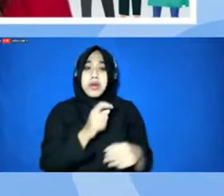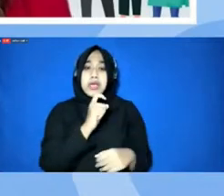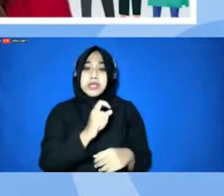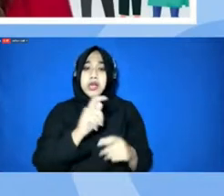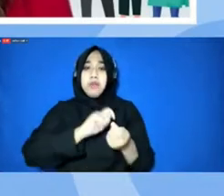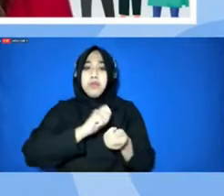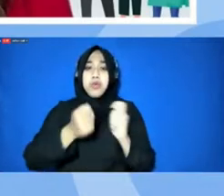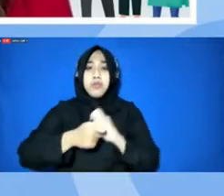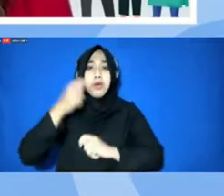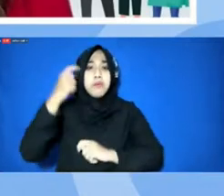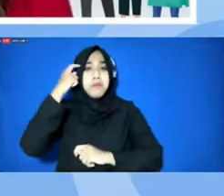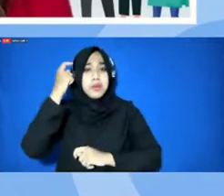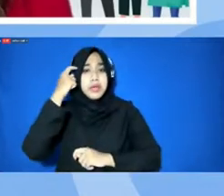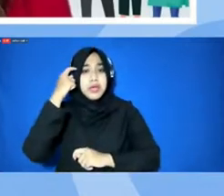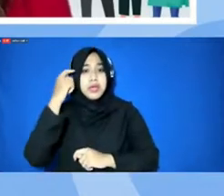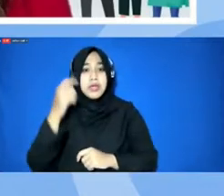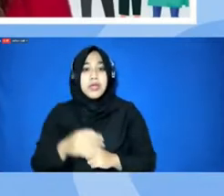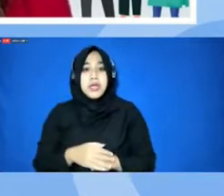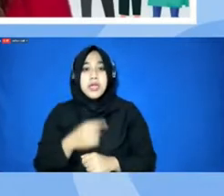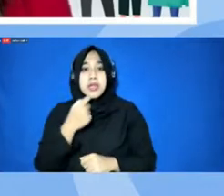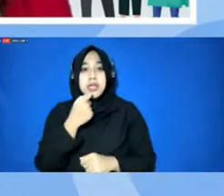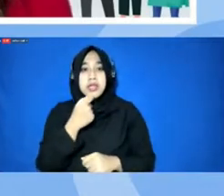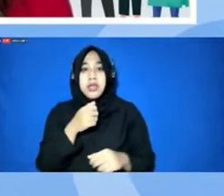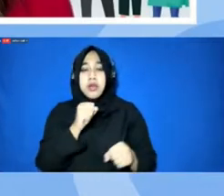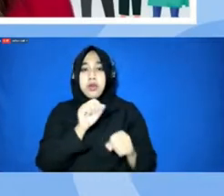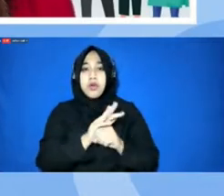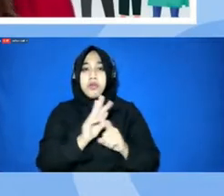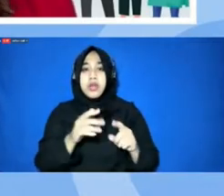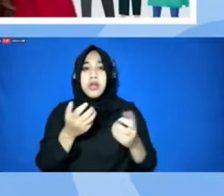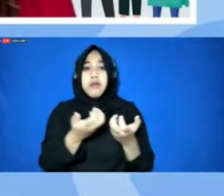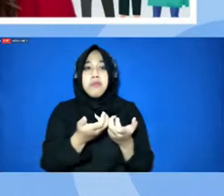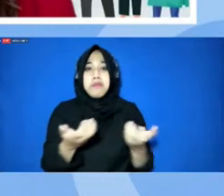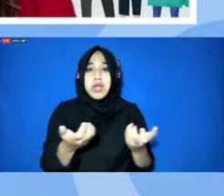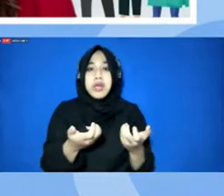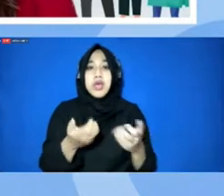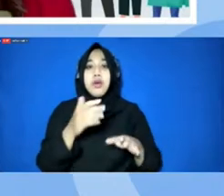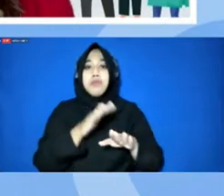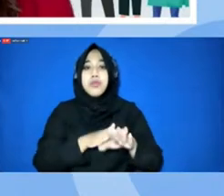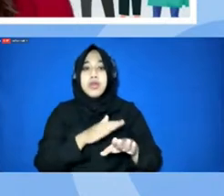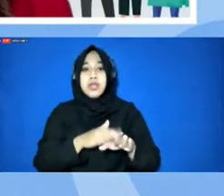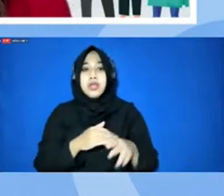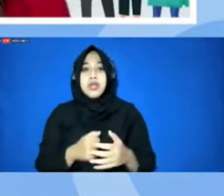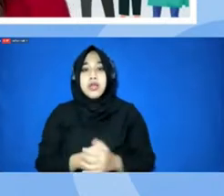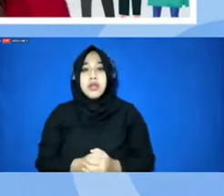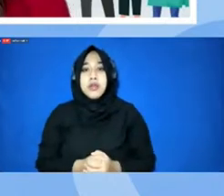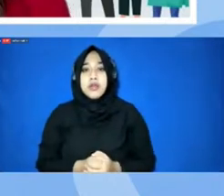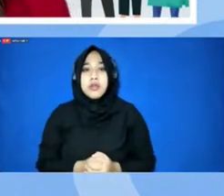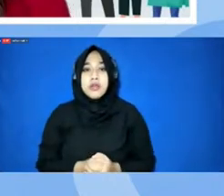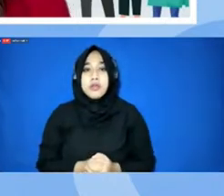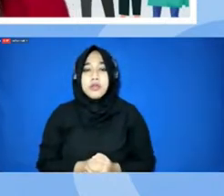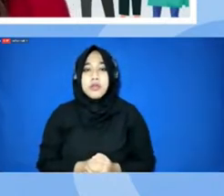mindset masyarakat yang salah terhadap COVID-19 yang beda kultur budaya? Terima kasih banyak ya.